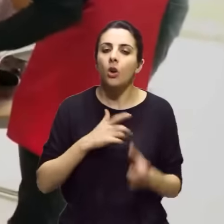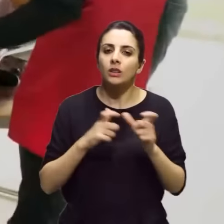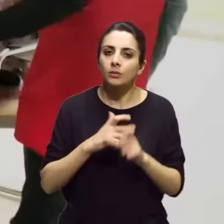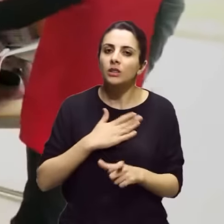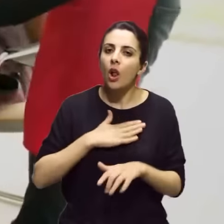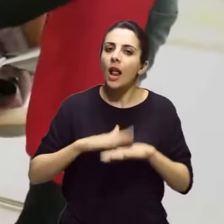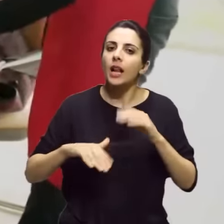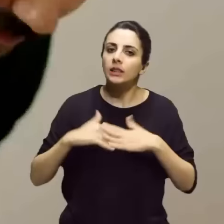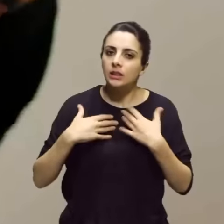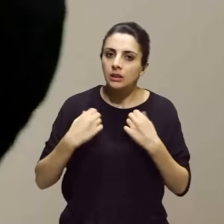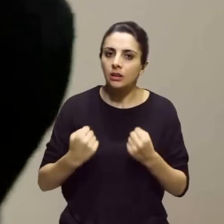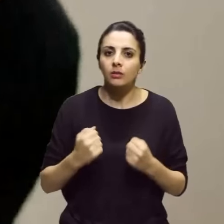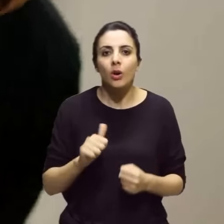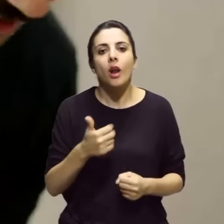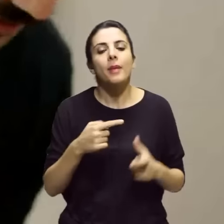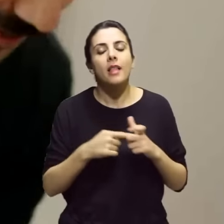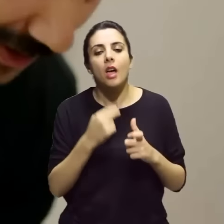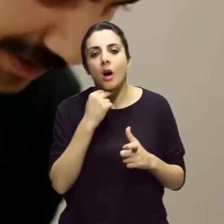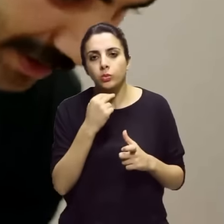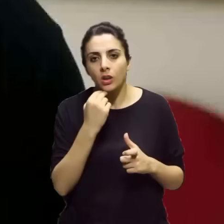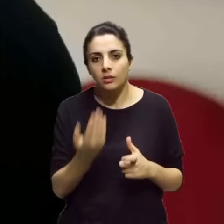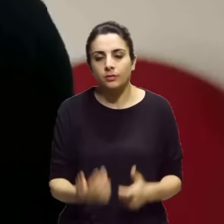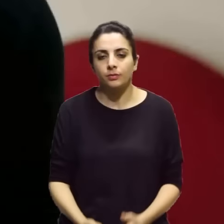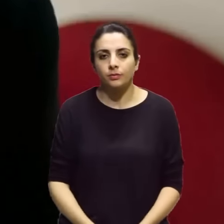Sağ ol, eline sağlık. Rica ederim Eda ablacığım.